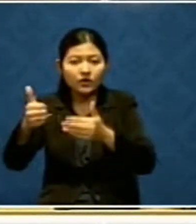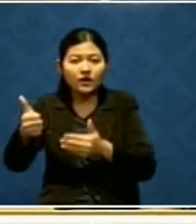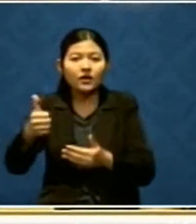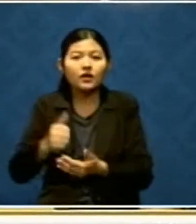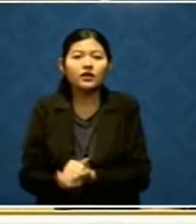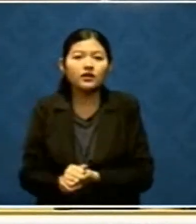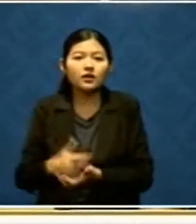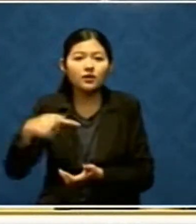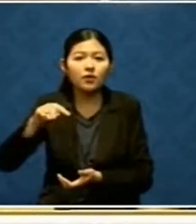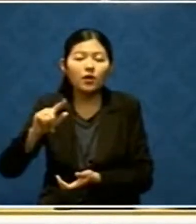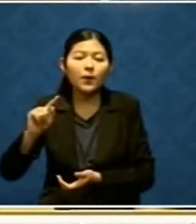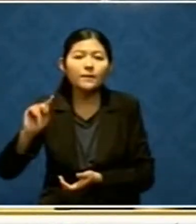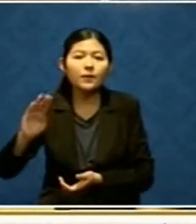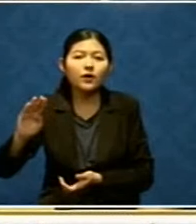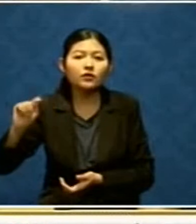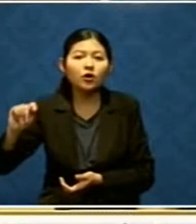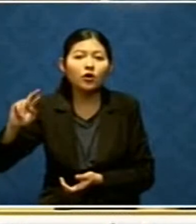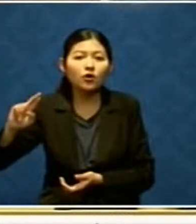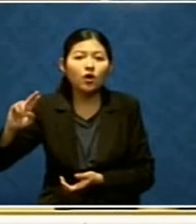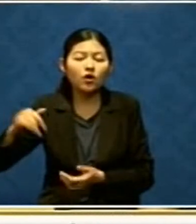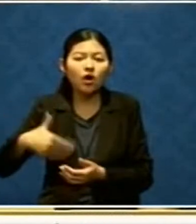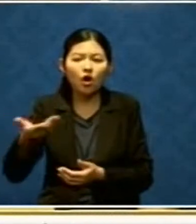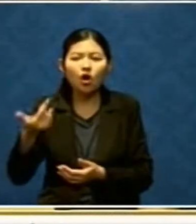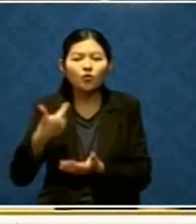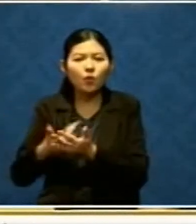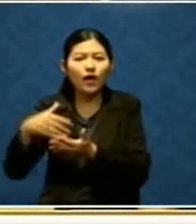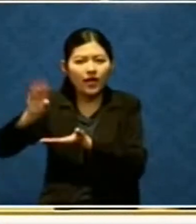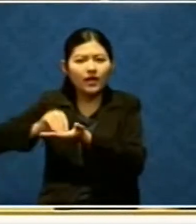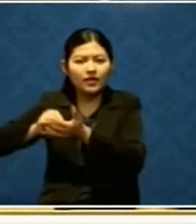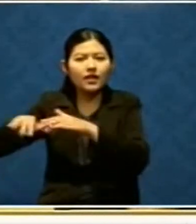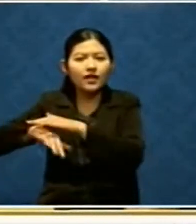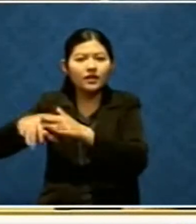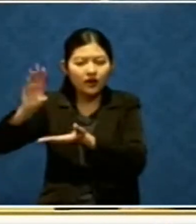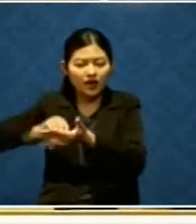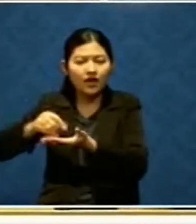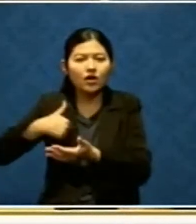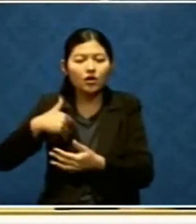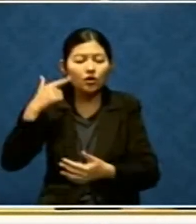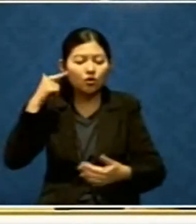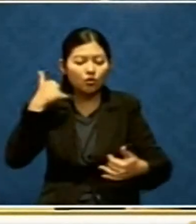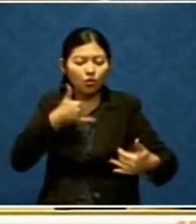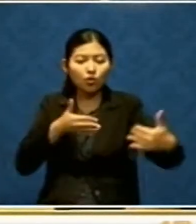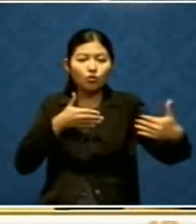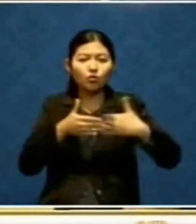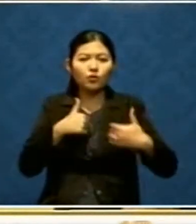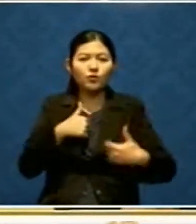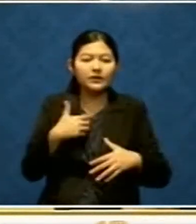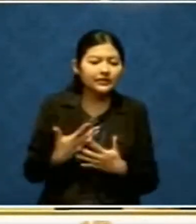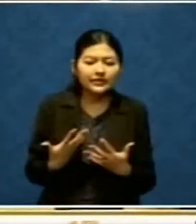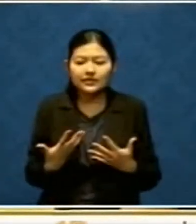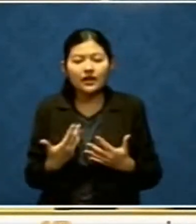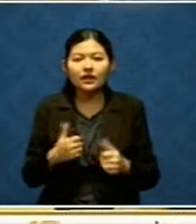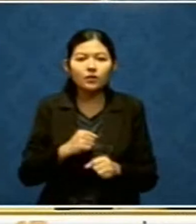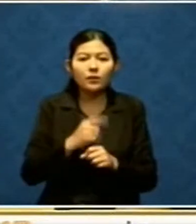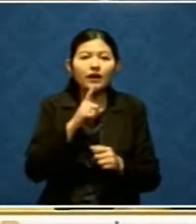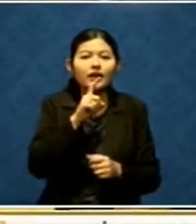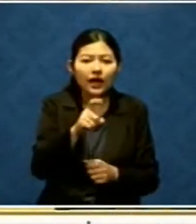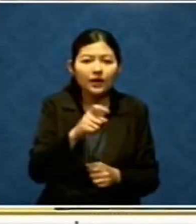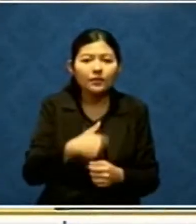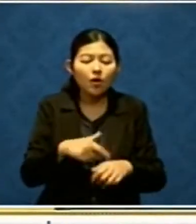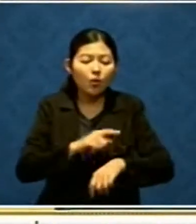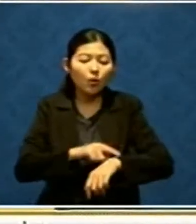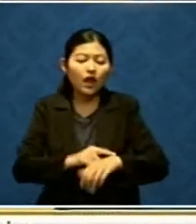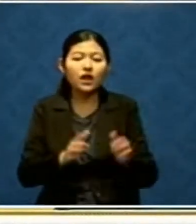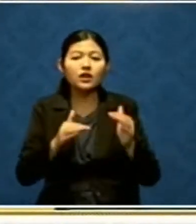นะครับโทรทวงขอเอกสารข้อมูลมาสักทีจะได้รีบตัดสินใจทวงผ่านผมเนี่ยผมไม่รู้จะทำยังไงครับผมถึงถามท่านอยู่เนี่ยครับแล้วกรอบเวลา